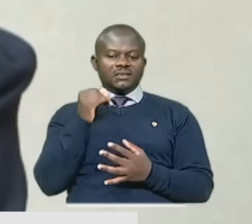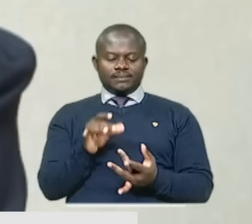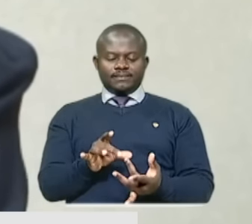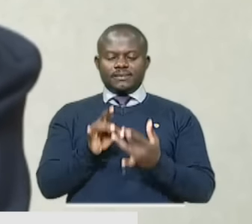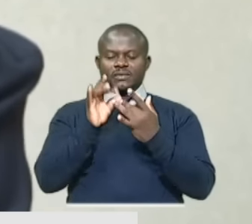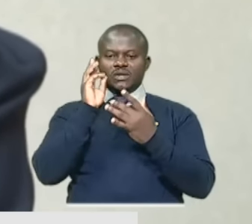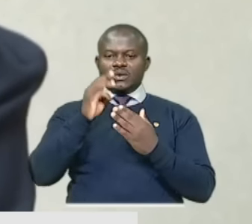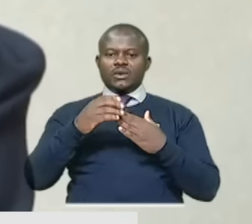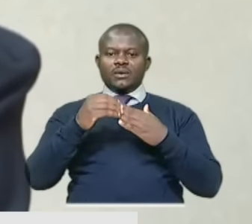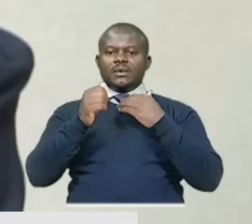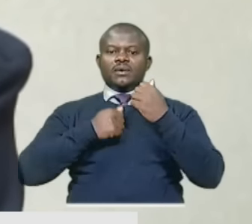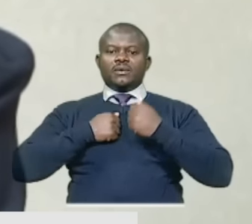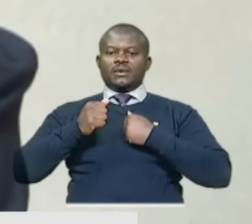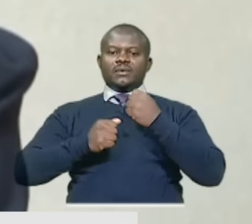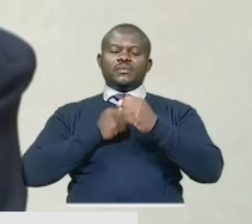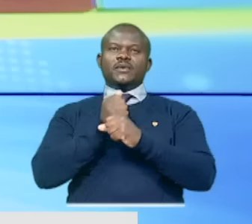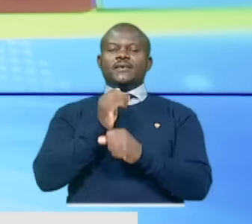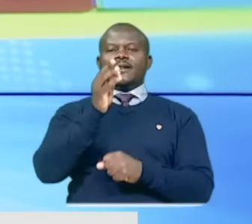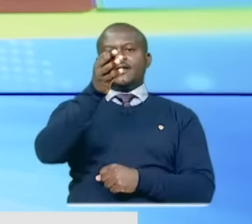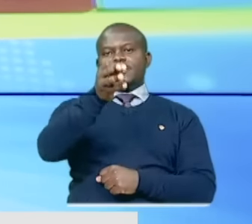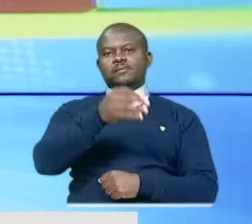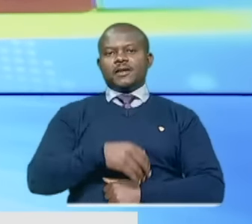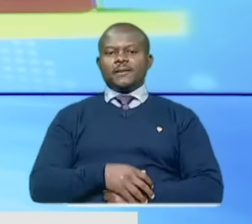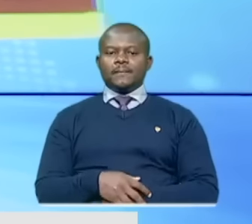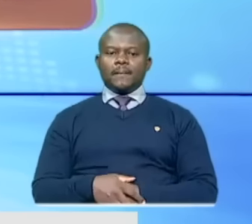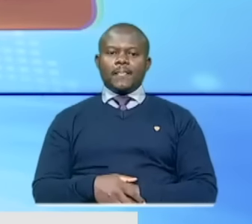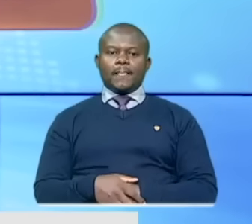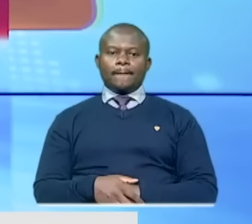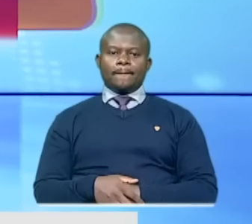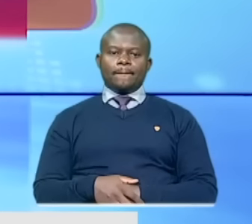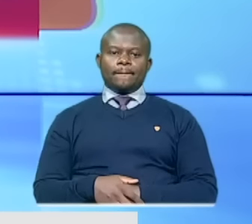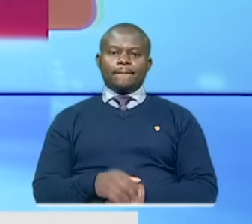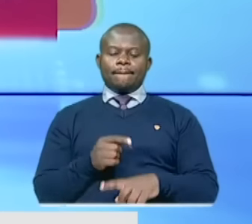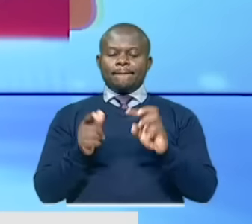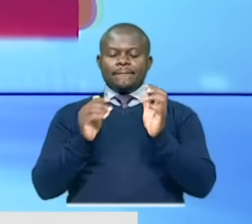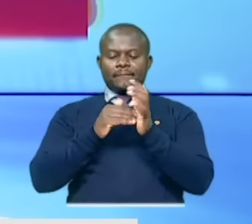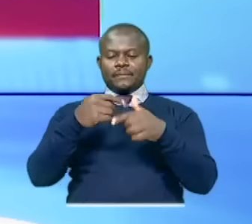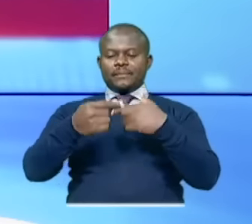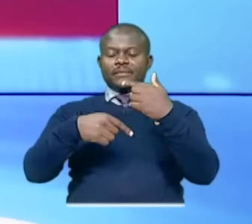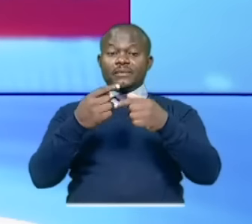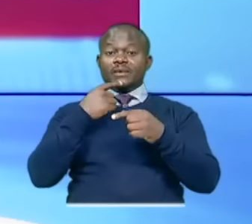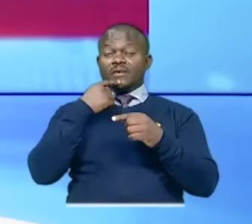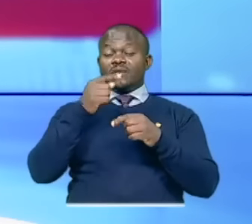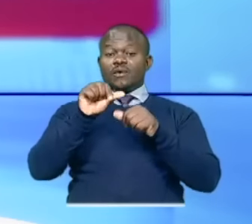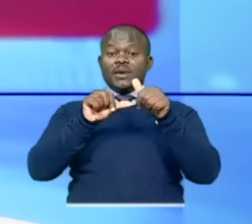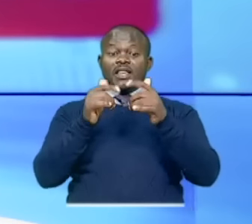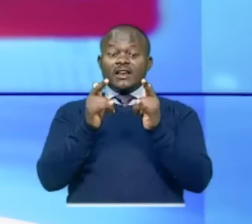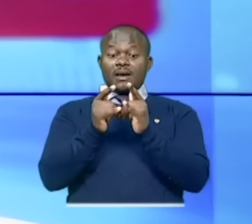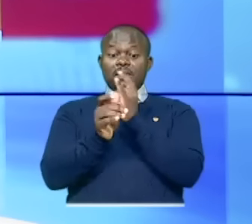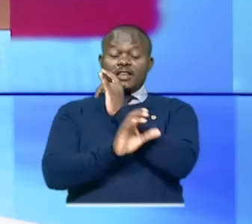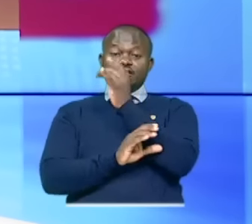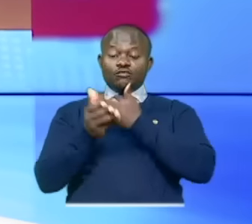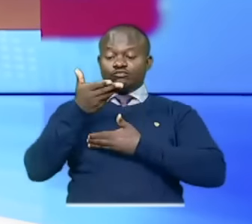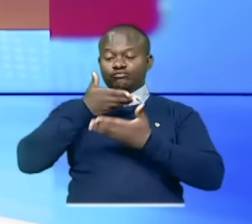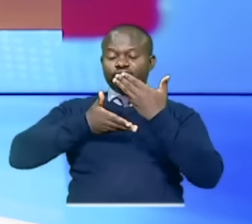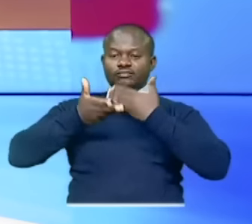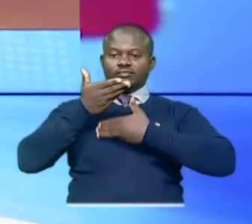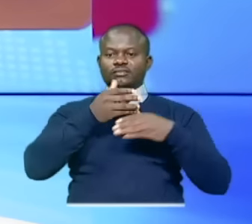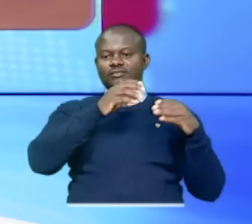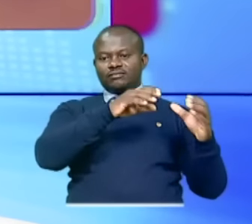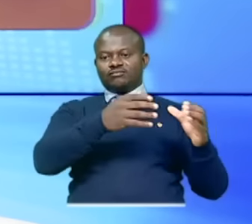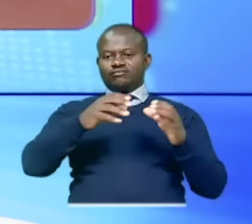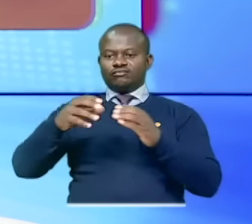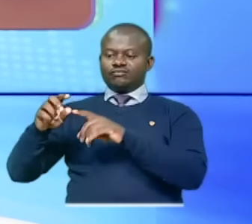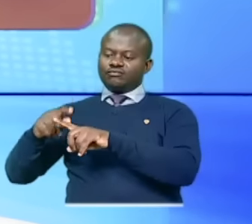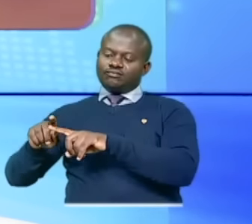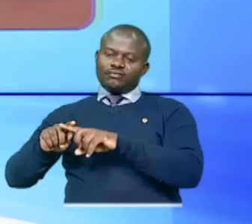u Rwanda mu yindi myaka 30 iri imbere. Ariko kandi tukiri kuri iyi ngingo, ibyiciro by'abaturage batandukanye bo barifuza ko mu